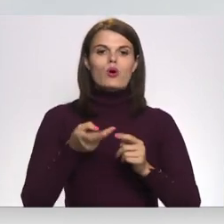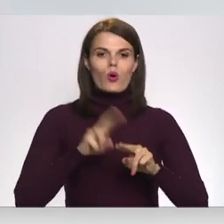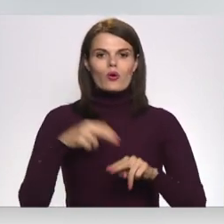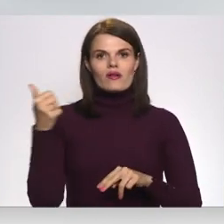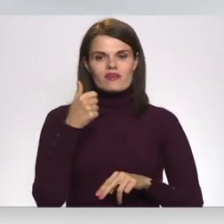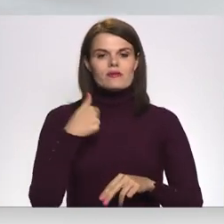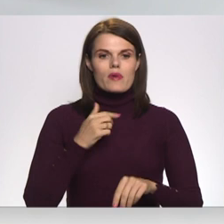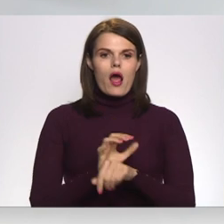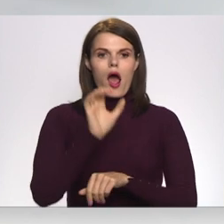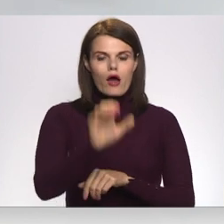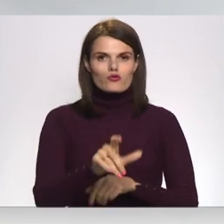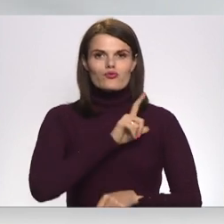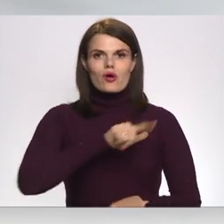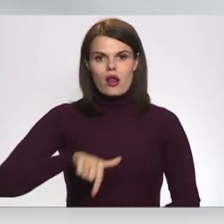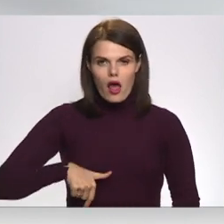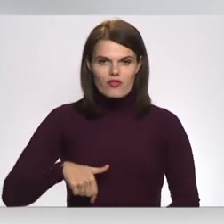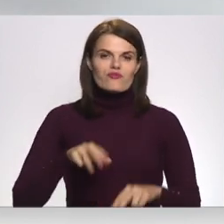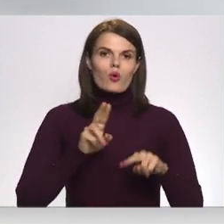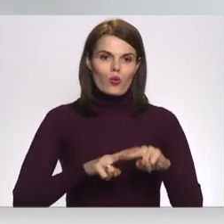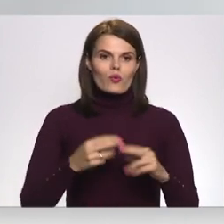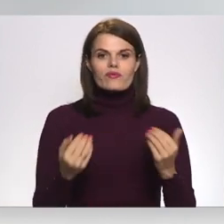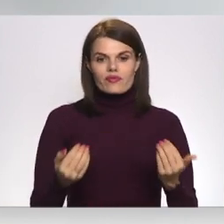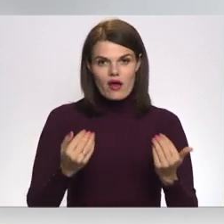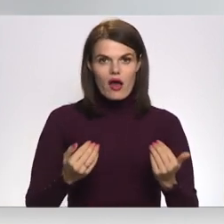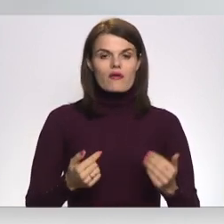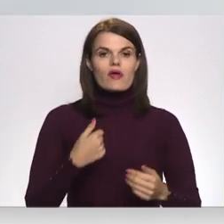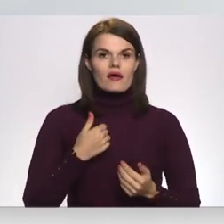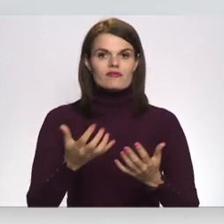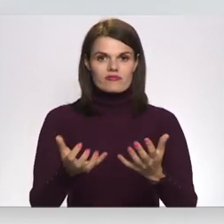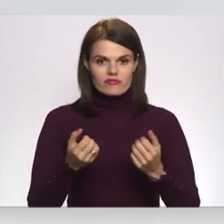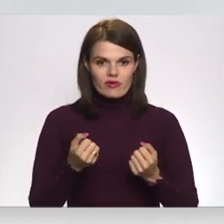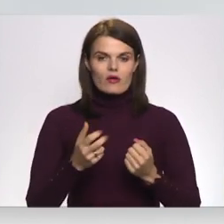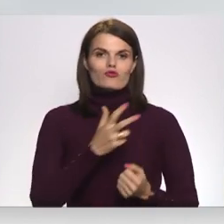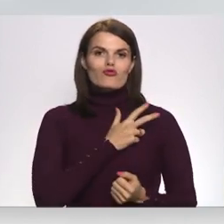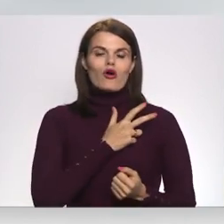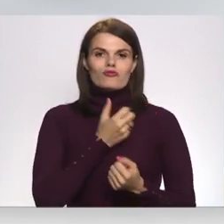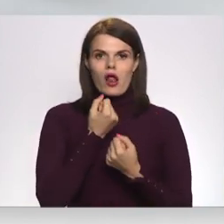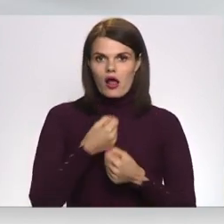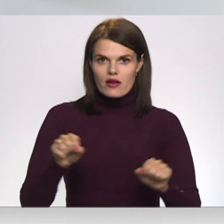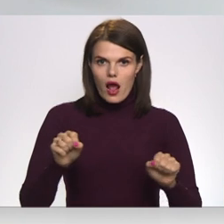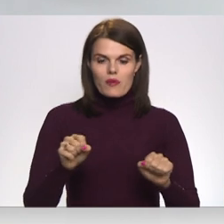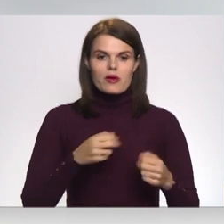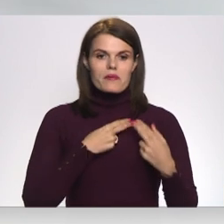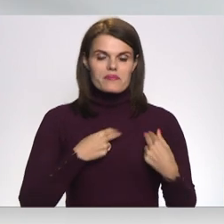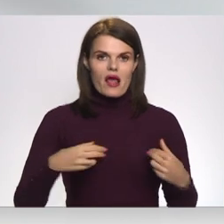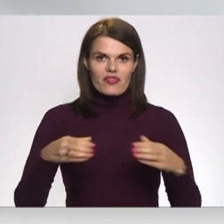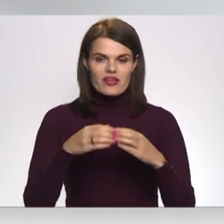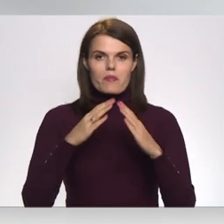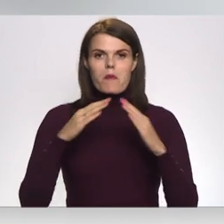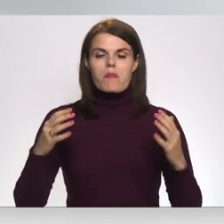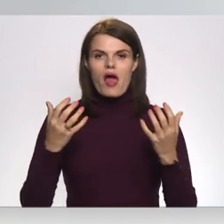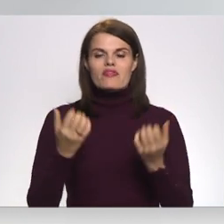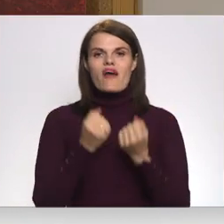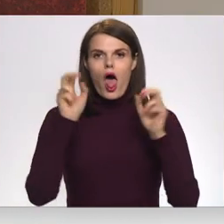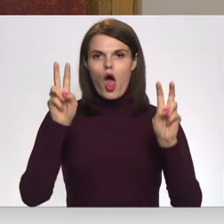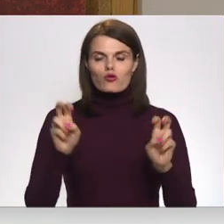mani atsūtīja Latvijā, un tagad es saņēmu sociālo rehabilitāciju biedrībā Patvērums